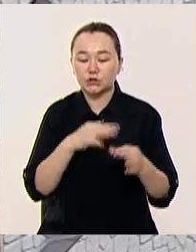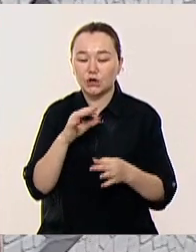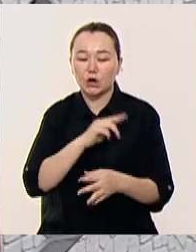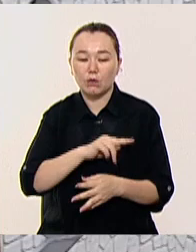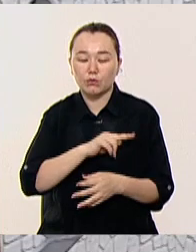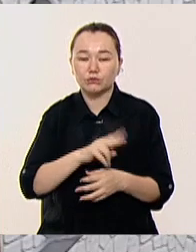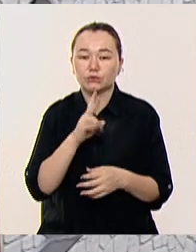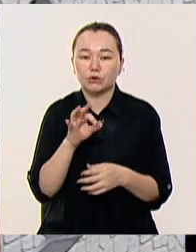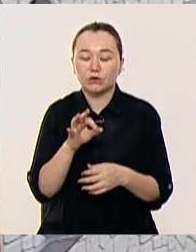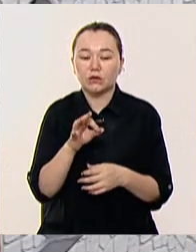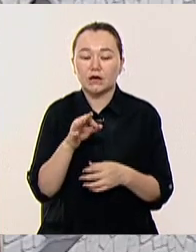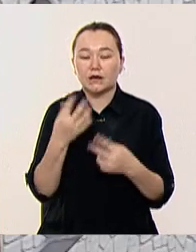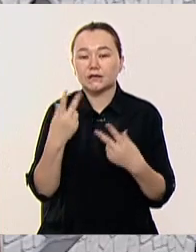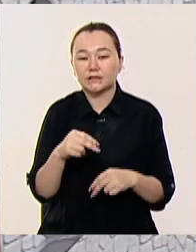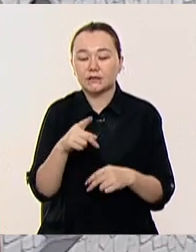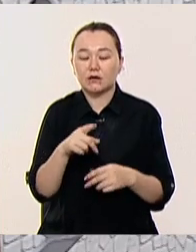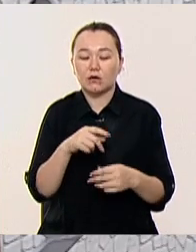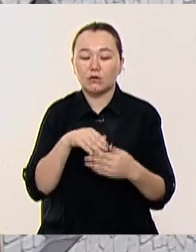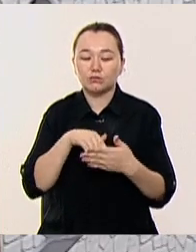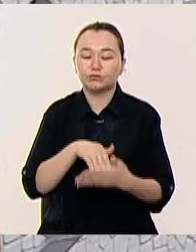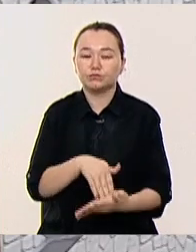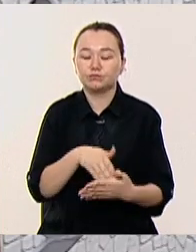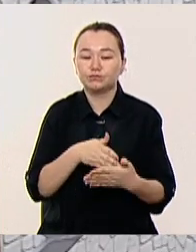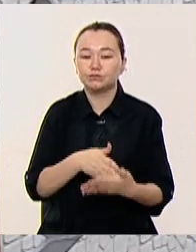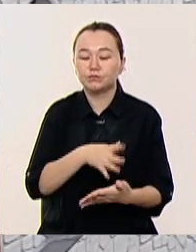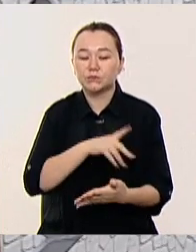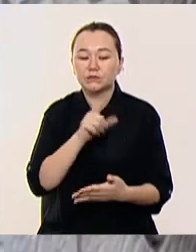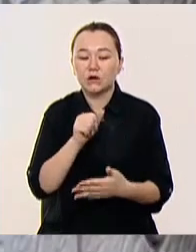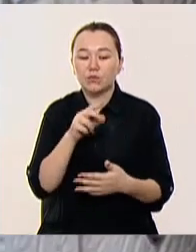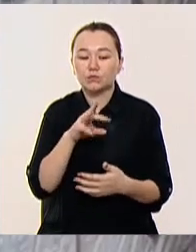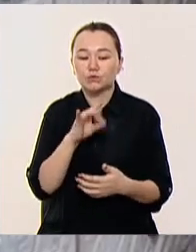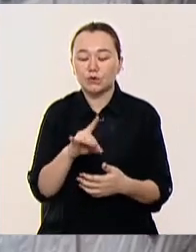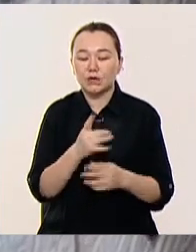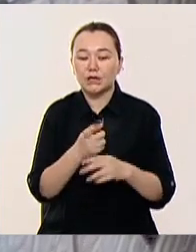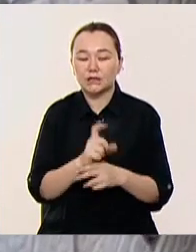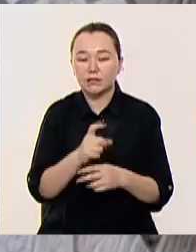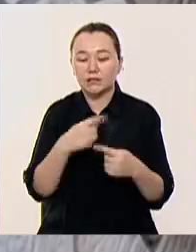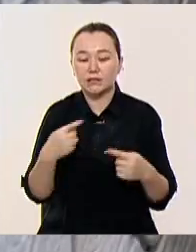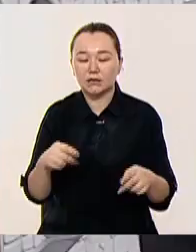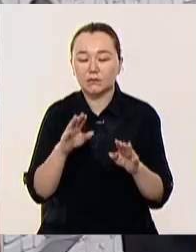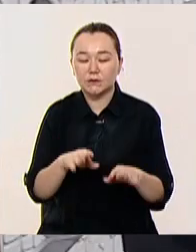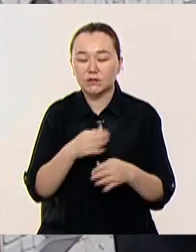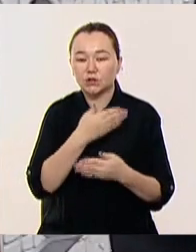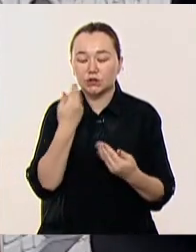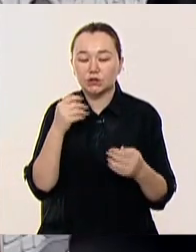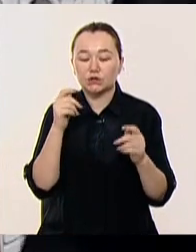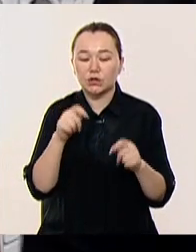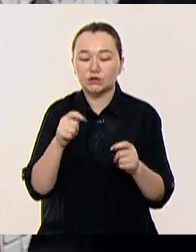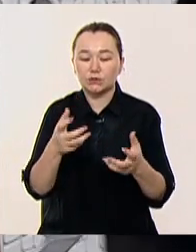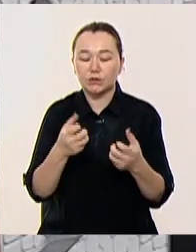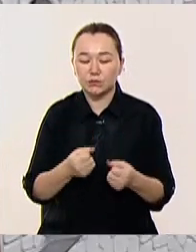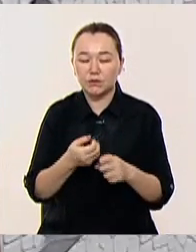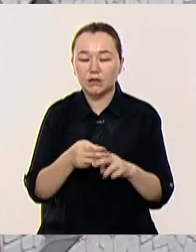Но где-то запор, где-то из-за мусора может, возможно. В некоторых местах не имеются дождеприемники. Это